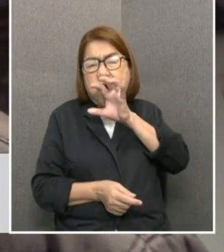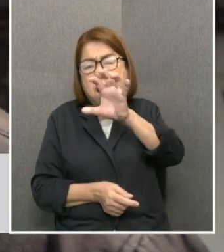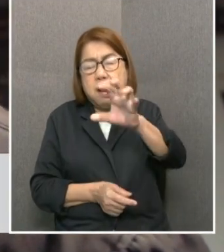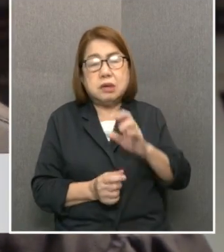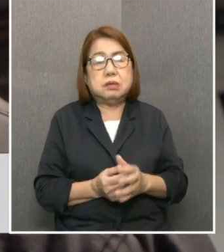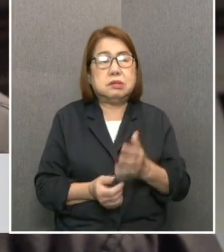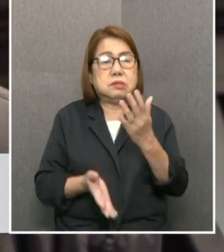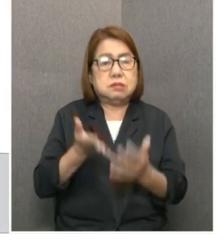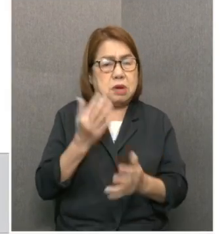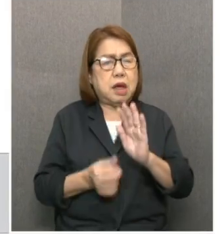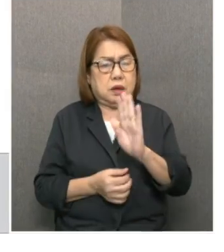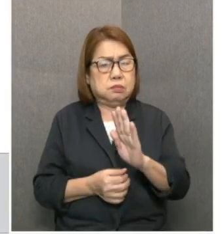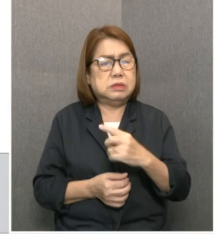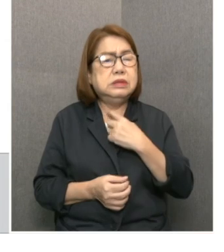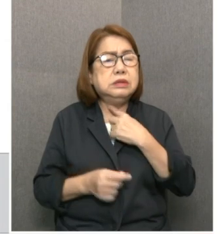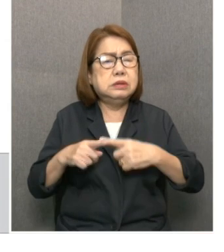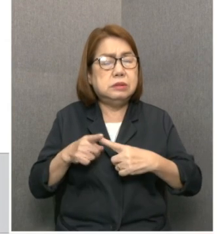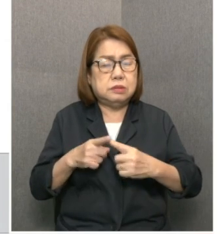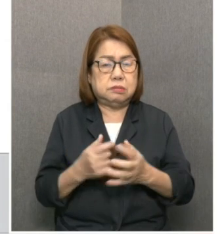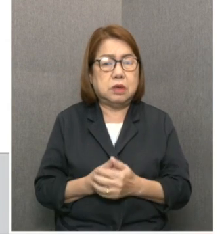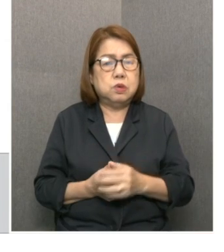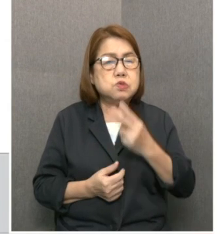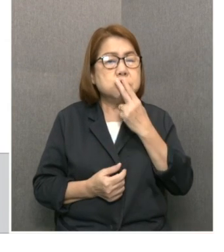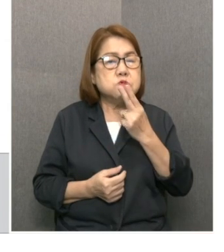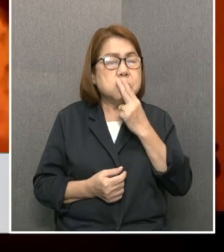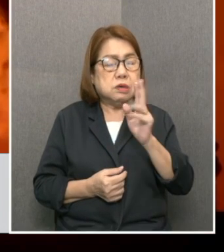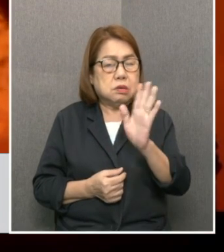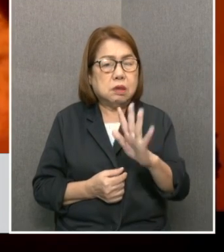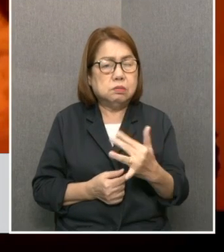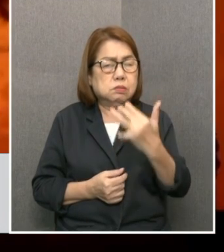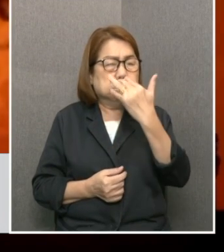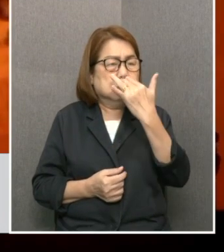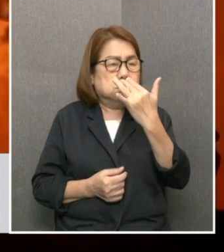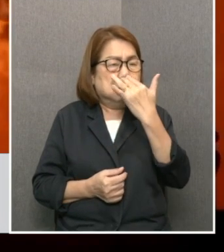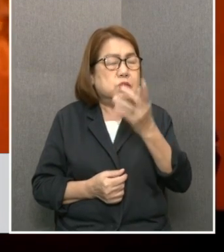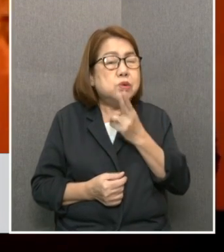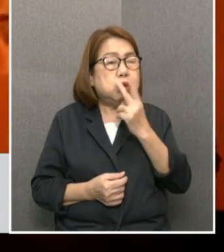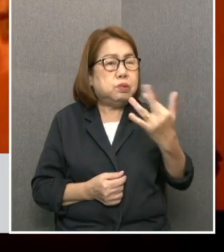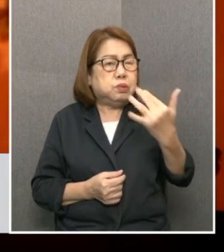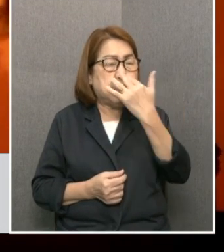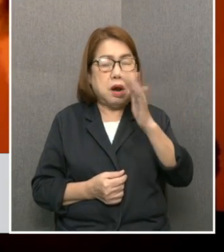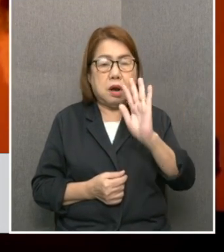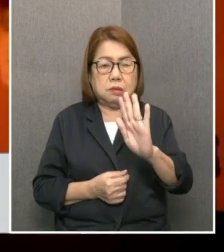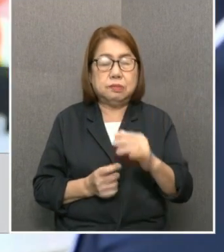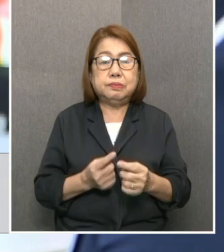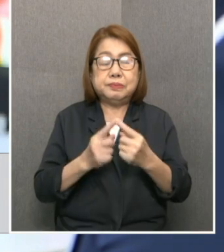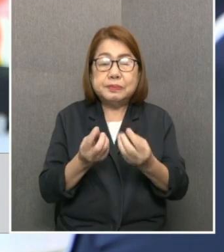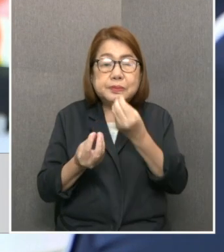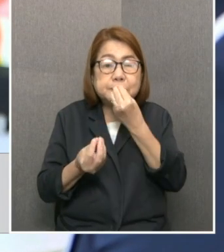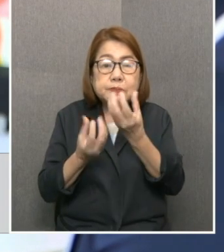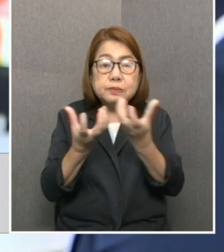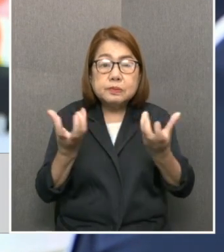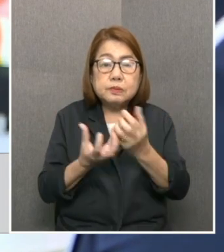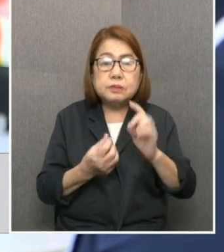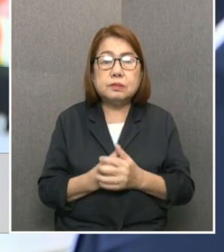ตะเบ็งเสียงนะครับหลีกเลี่ยงการสูบบุหรี่หลีกเลี่ยงควันบุหรี่แล้วก็มลพิษต่างๆนะครับส่วนเรื่องอาหารการกินก็ให้หลีก